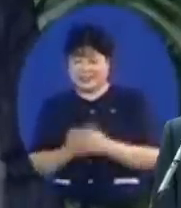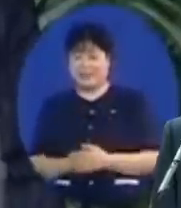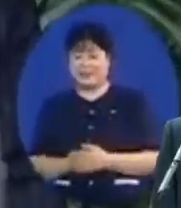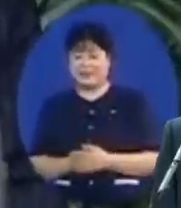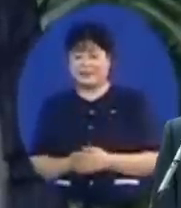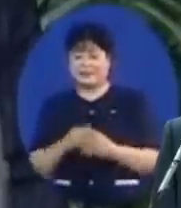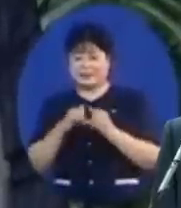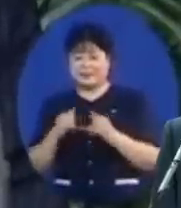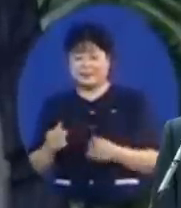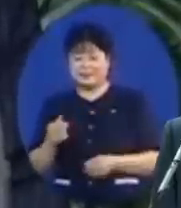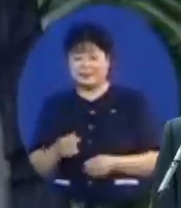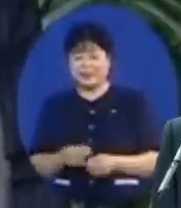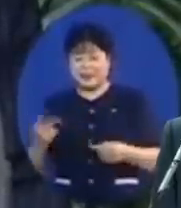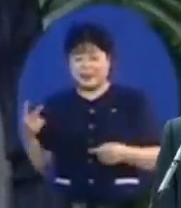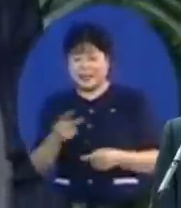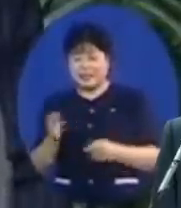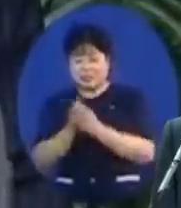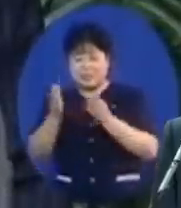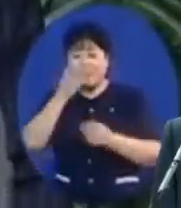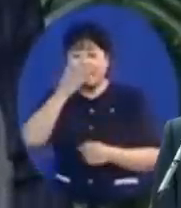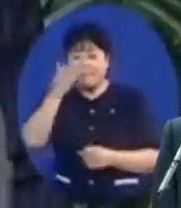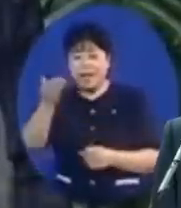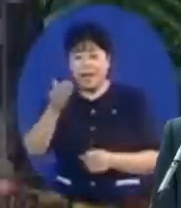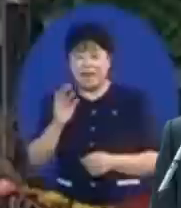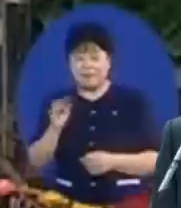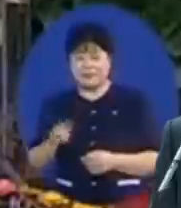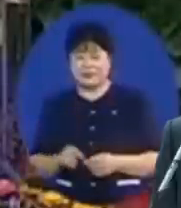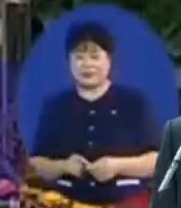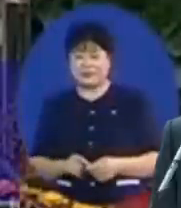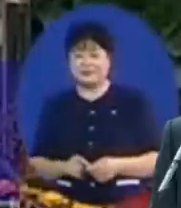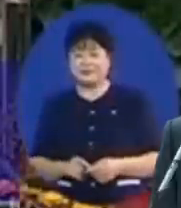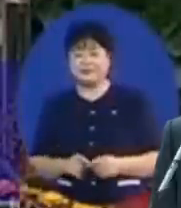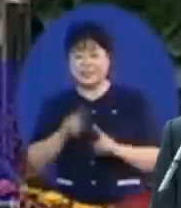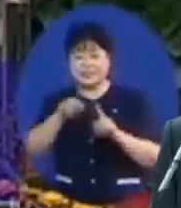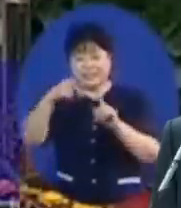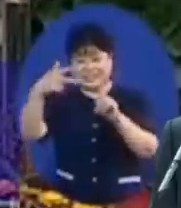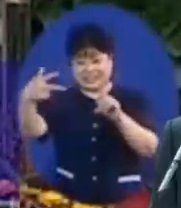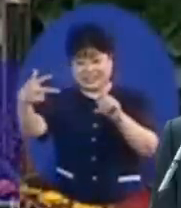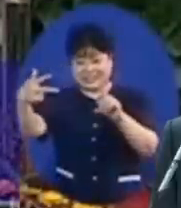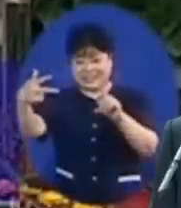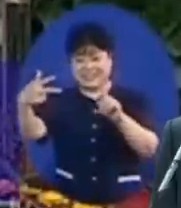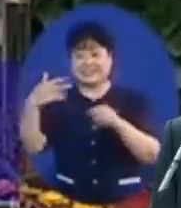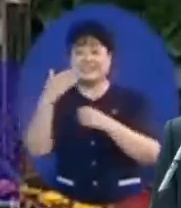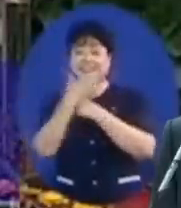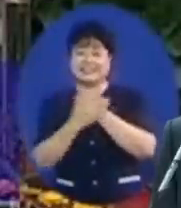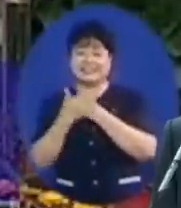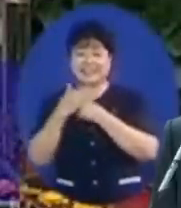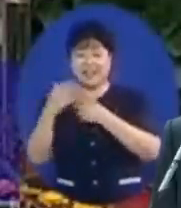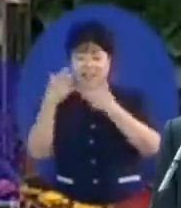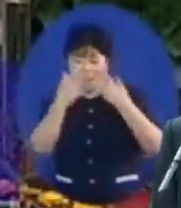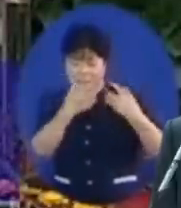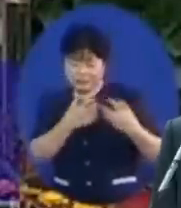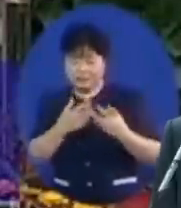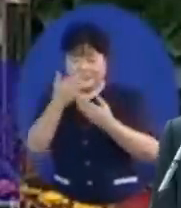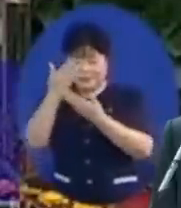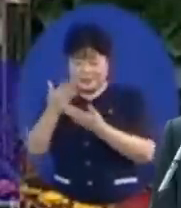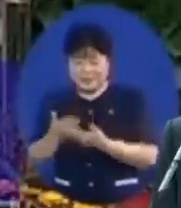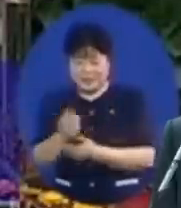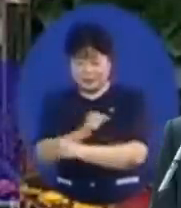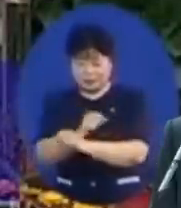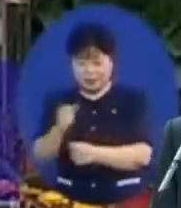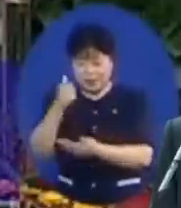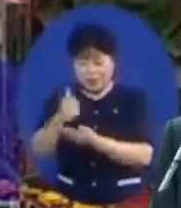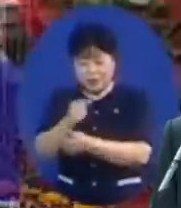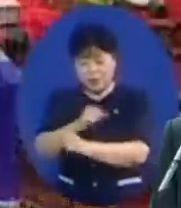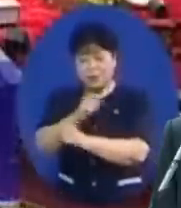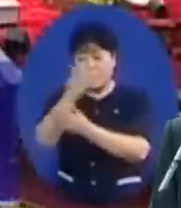인생을 재출발할 수 있는 것입니다. 에베소 1장 10절에 우리는 그리스도 안에서 그의 은혜의 풍성함을 따라 그의 피로 말미암아 속량꽃